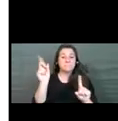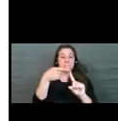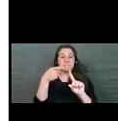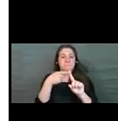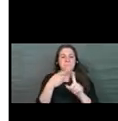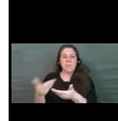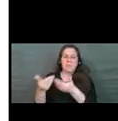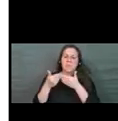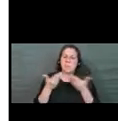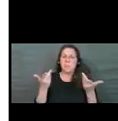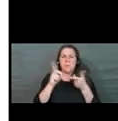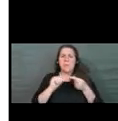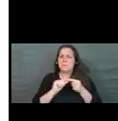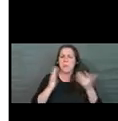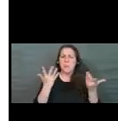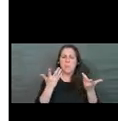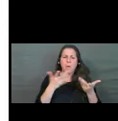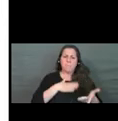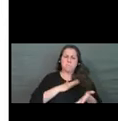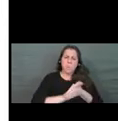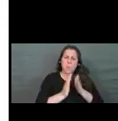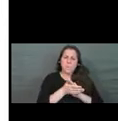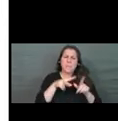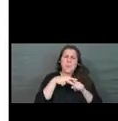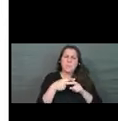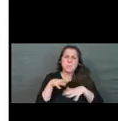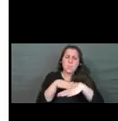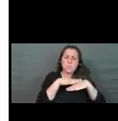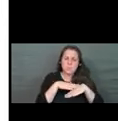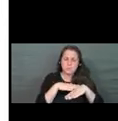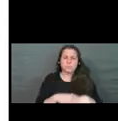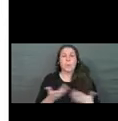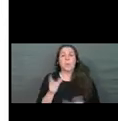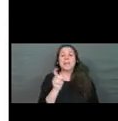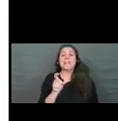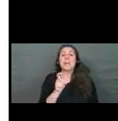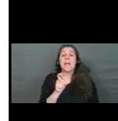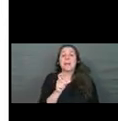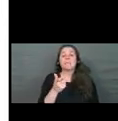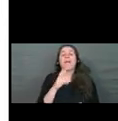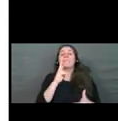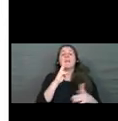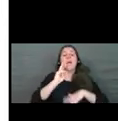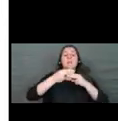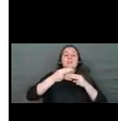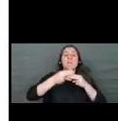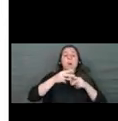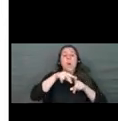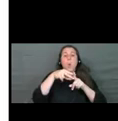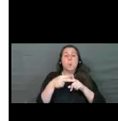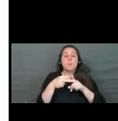de Outils Consul comme entreprise. En fait, pour le Québec, bon, on s'appelle Outils Consul Canada. Ailleurs au Canada, c'est